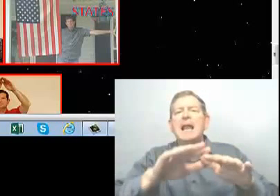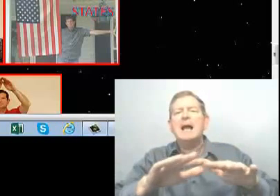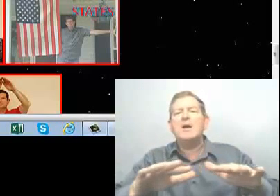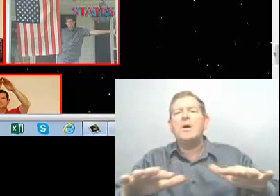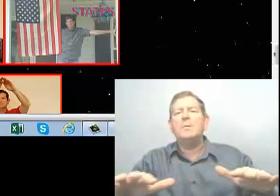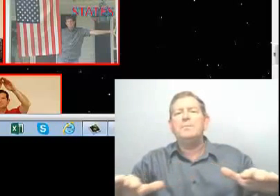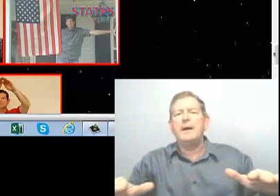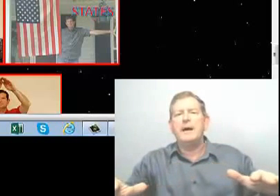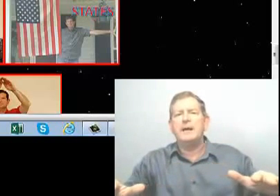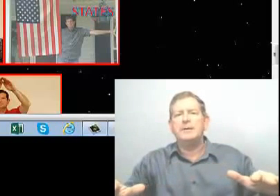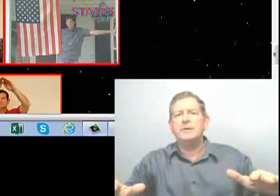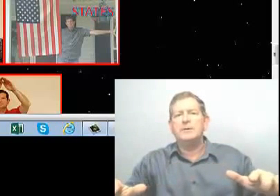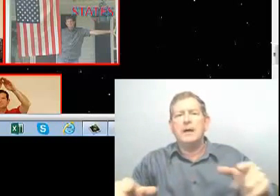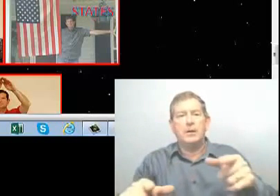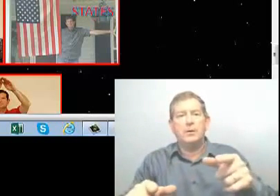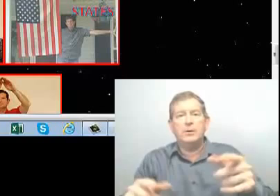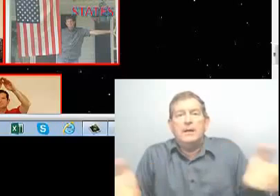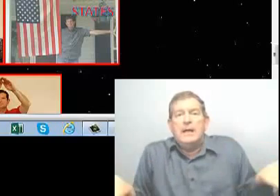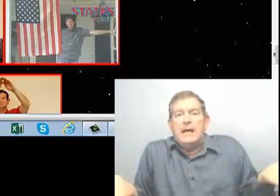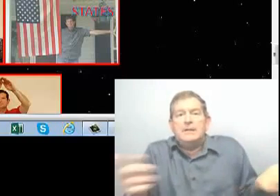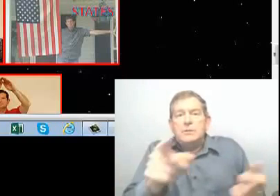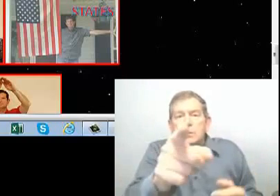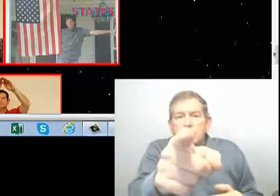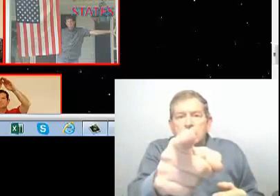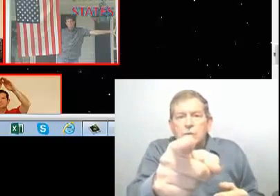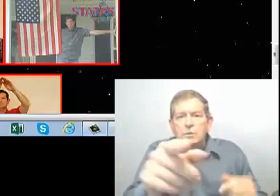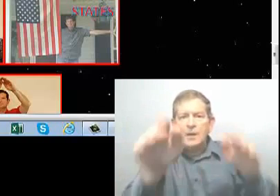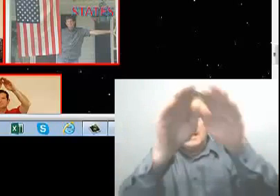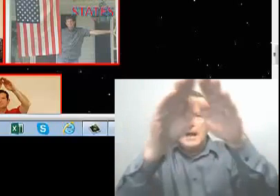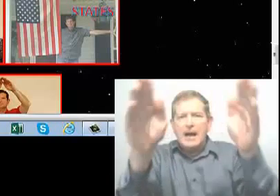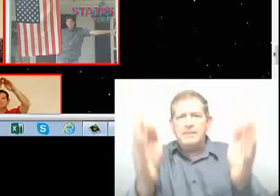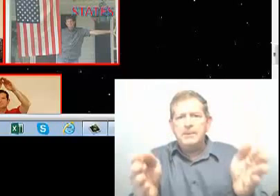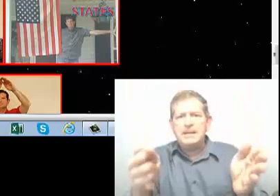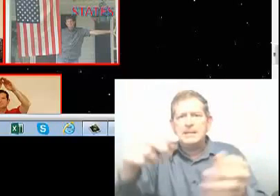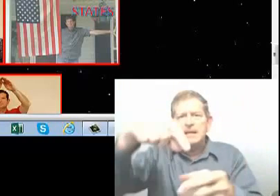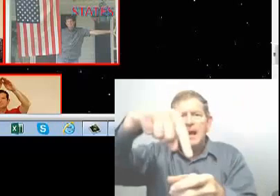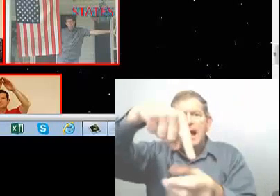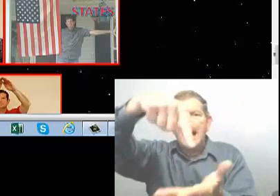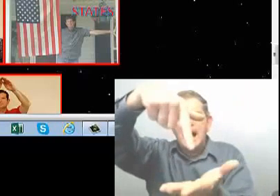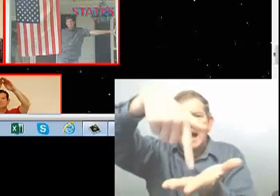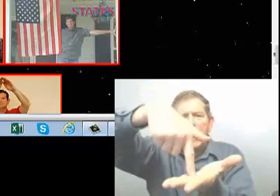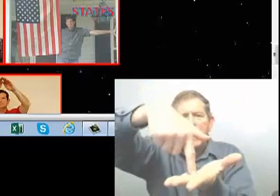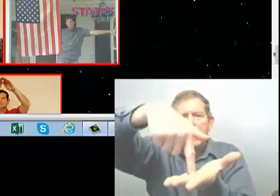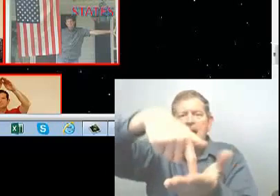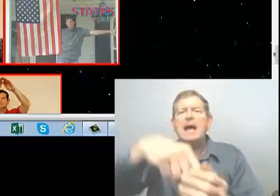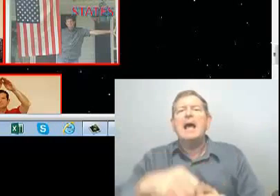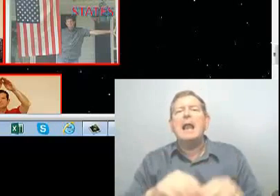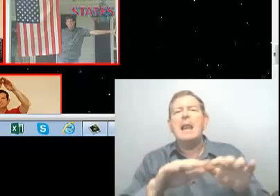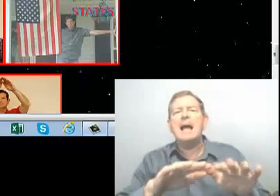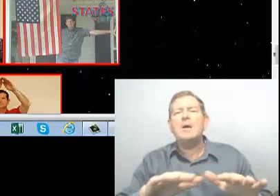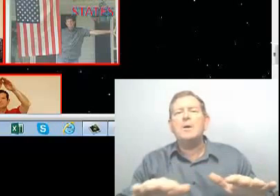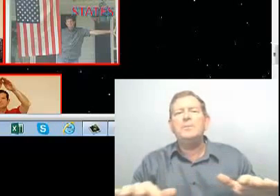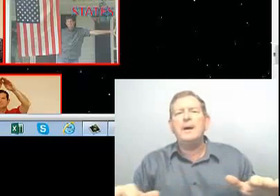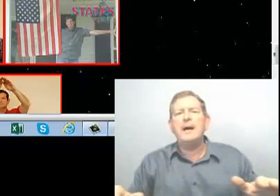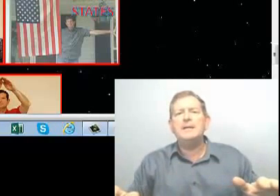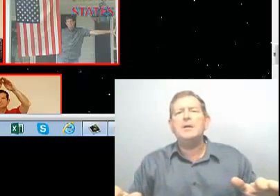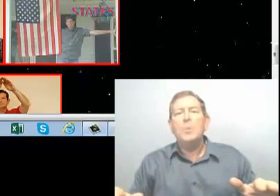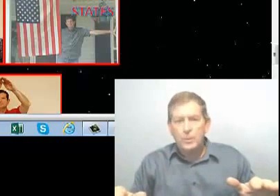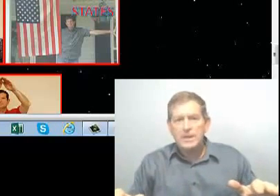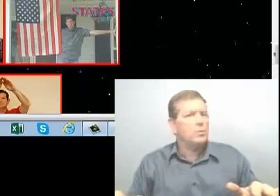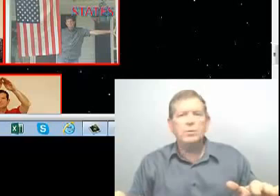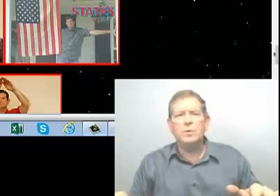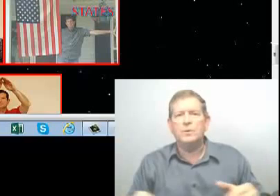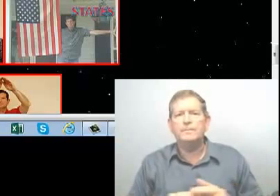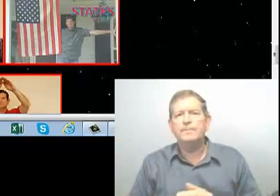à la campagne. Alors, est-ce que tu habite à la